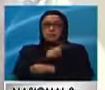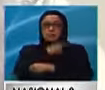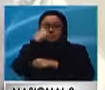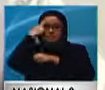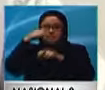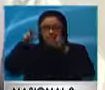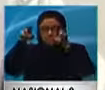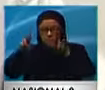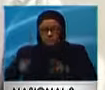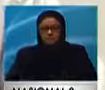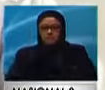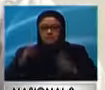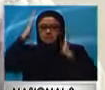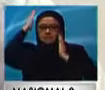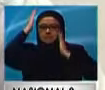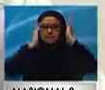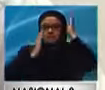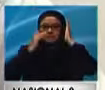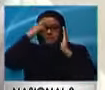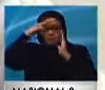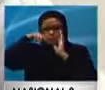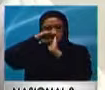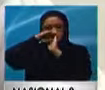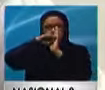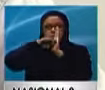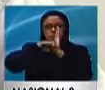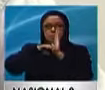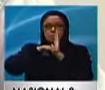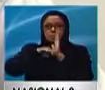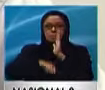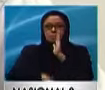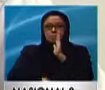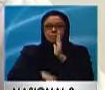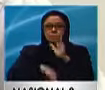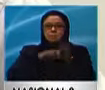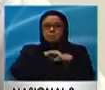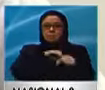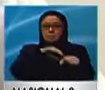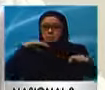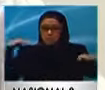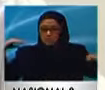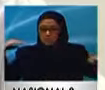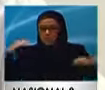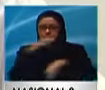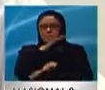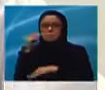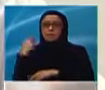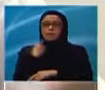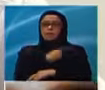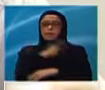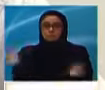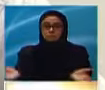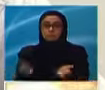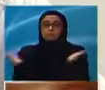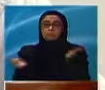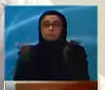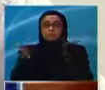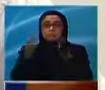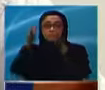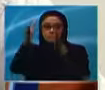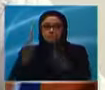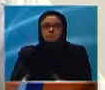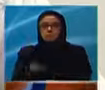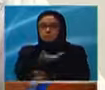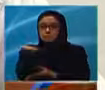Malaysia untuk mengurangkan kesesakan jalan raya, dan kita galakkan orang ramai